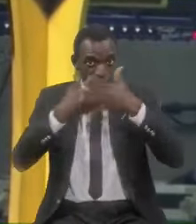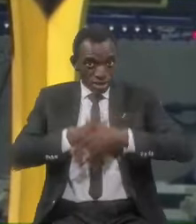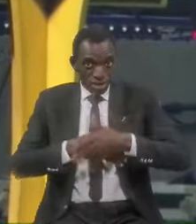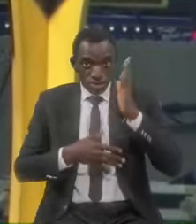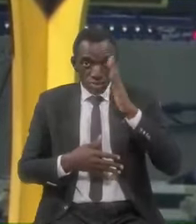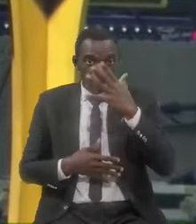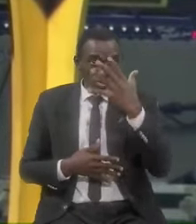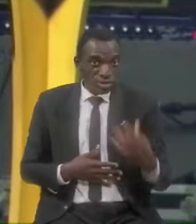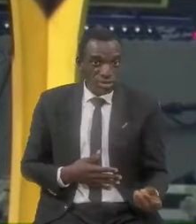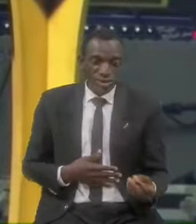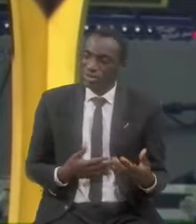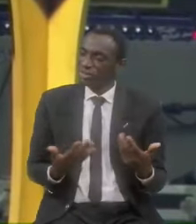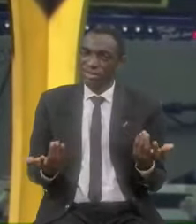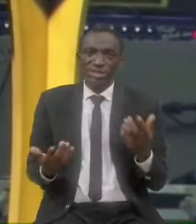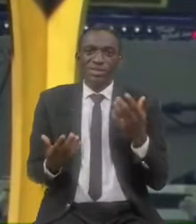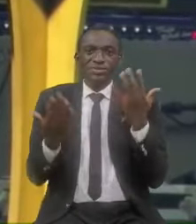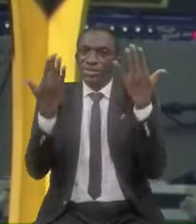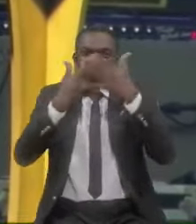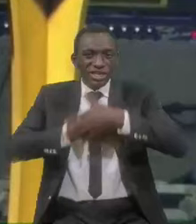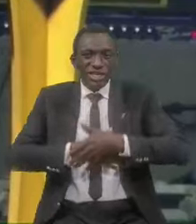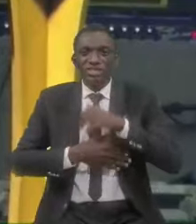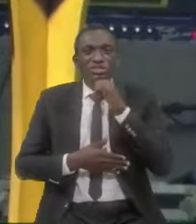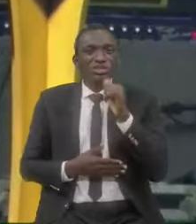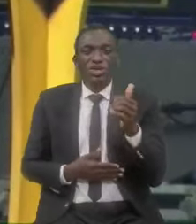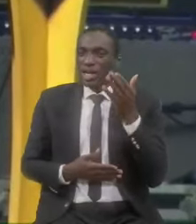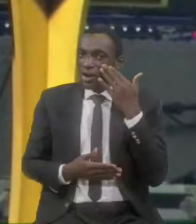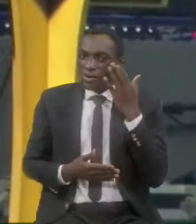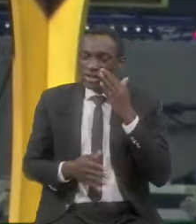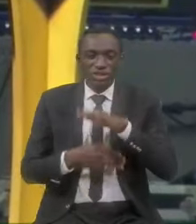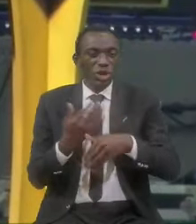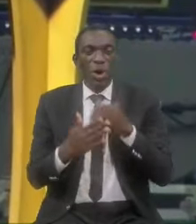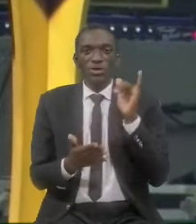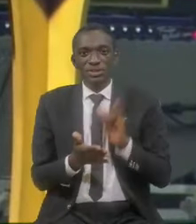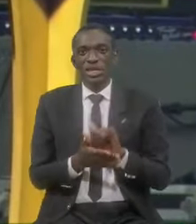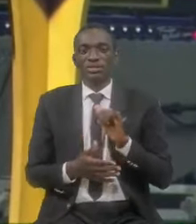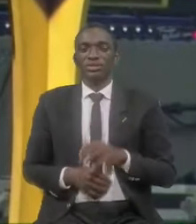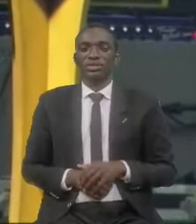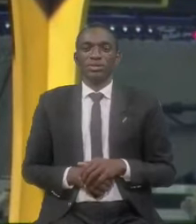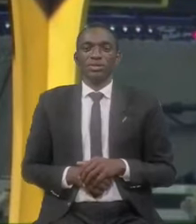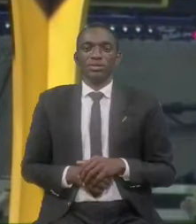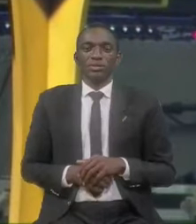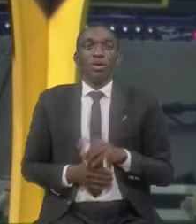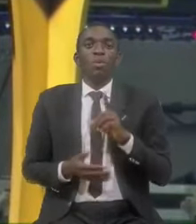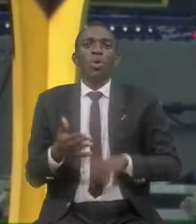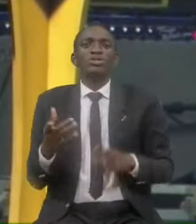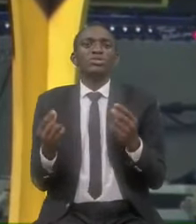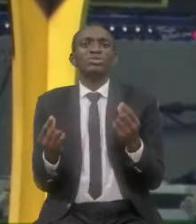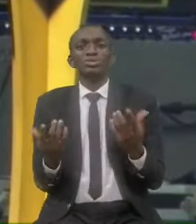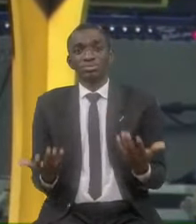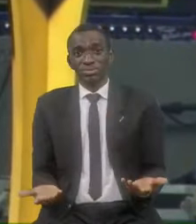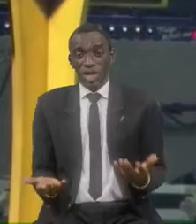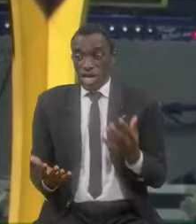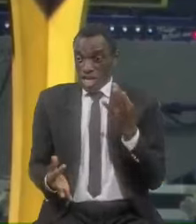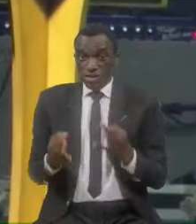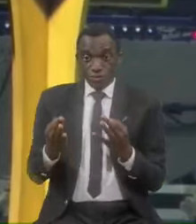Les ténèbres ne reconnaissent pas tout cela. Qu'est-ce que vous allez faire? Vous